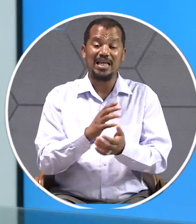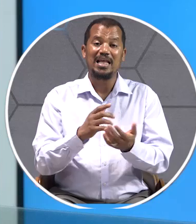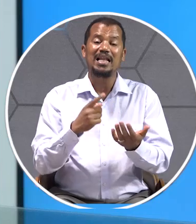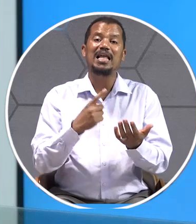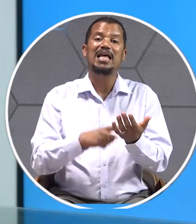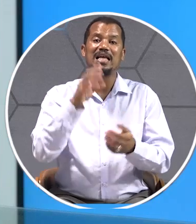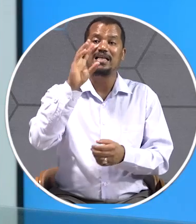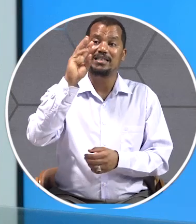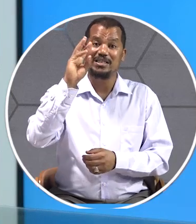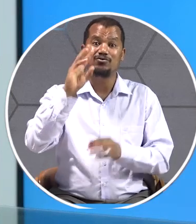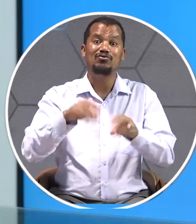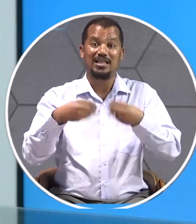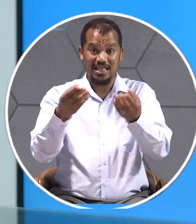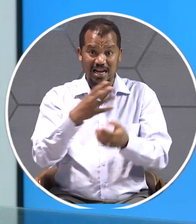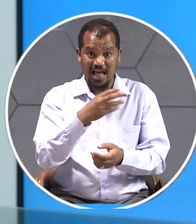ለስድስቱ ተሰጠና